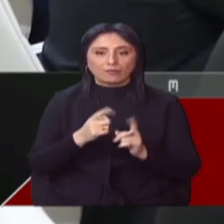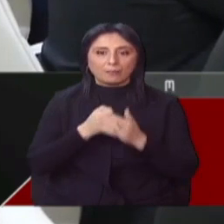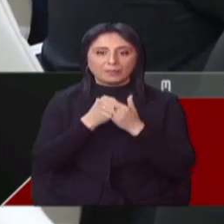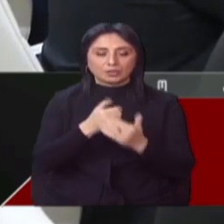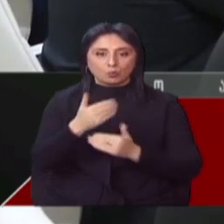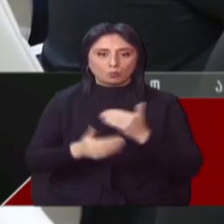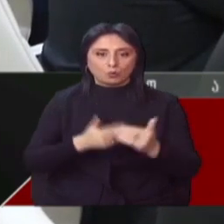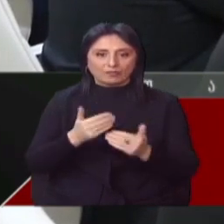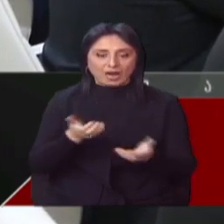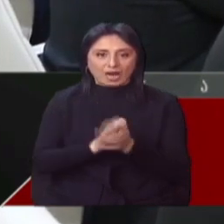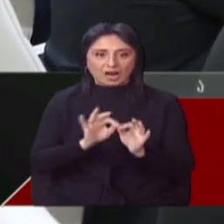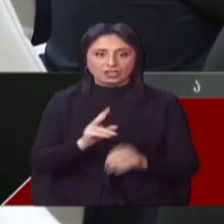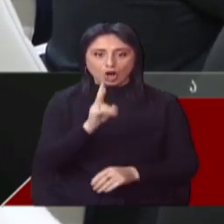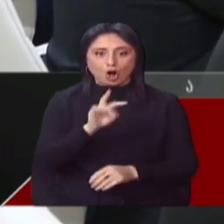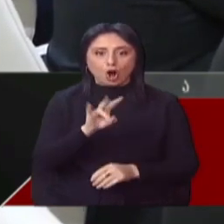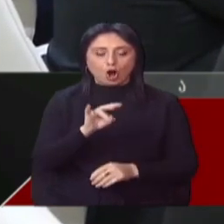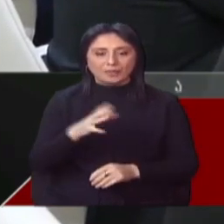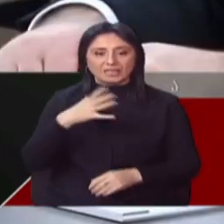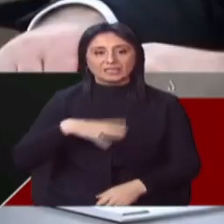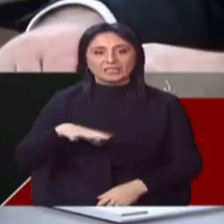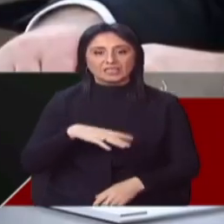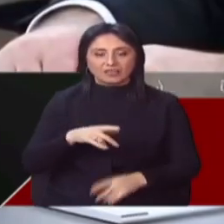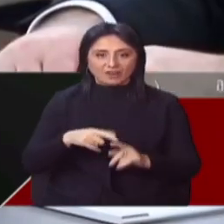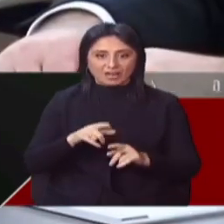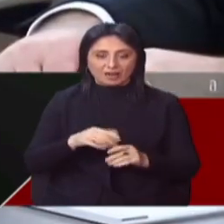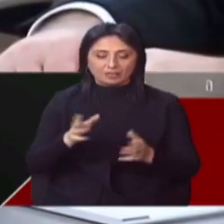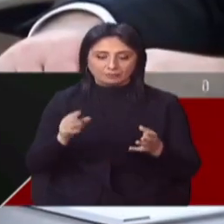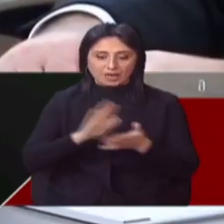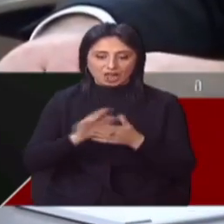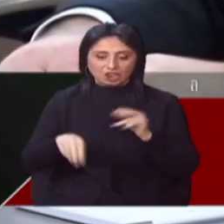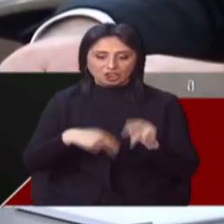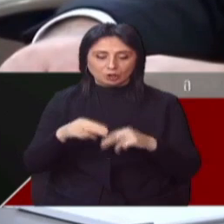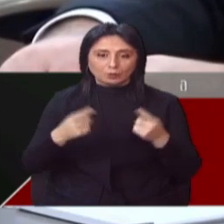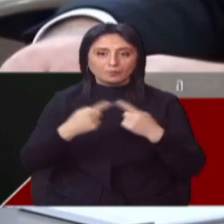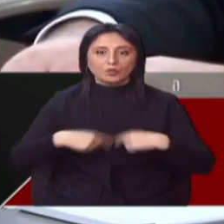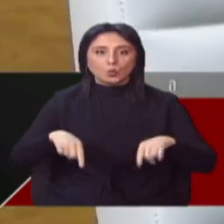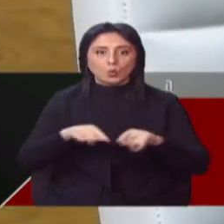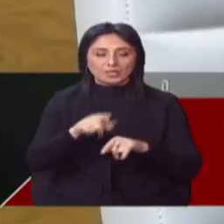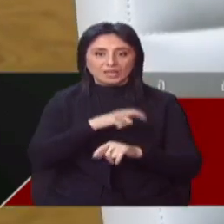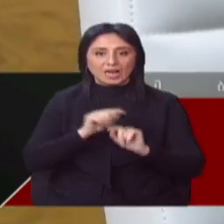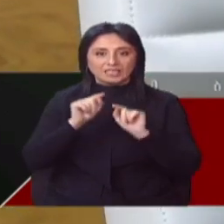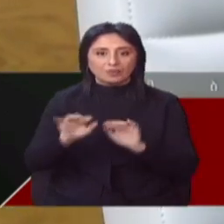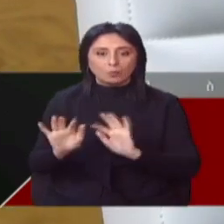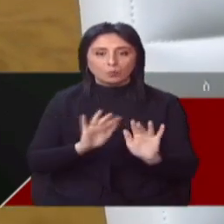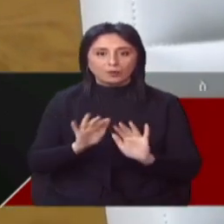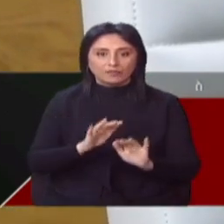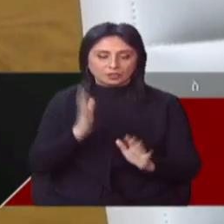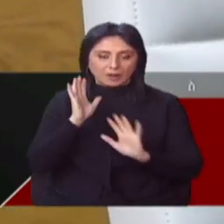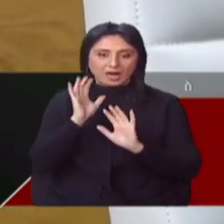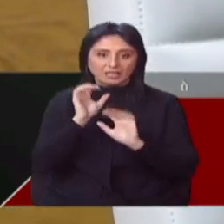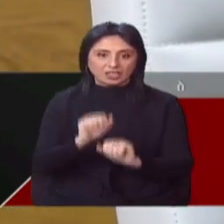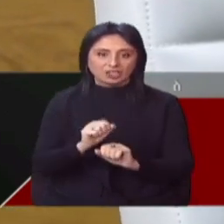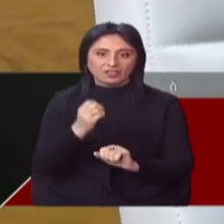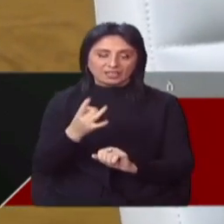მიღწეული პროგრესი გააცნო. ხაბერ კოლომინამ საქართველოს ჩრდილოატლანტიკური ხელშეკრულების ორგანიზაციაში გაწევრიანების პროცესში ურყევი